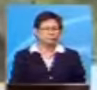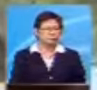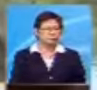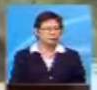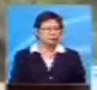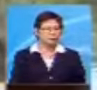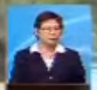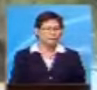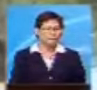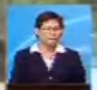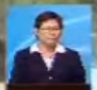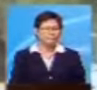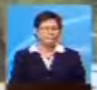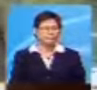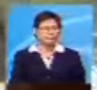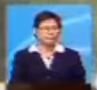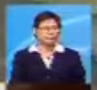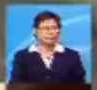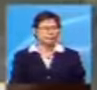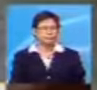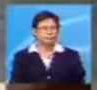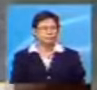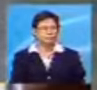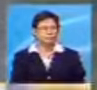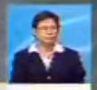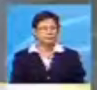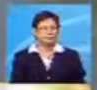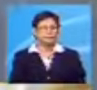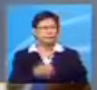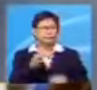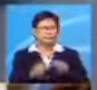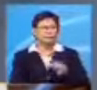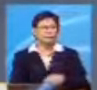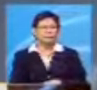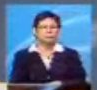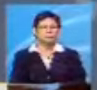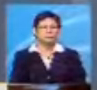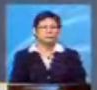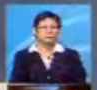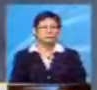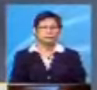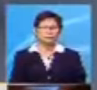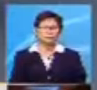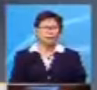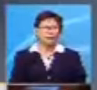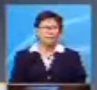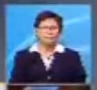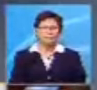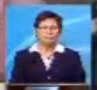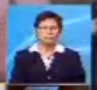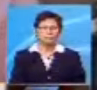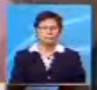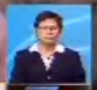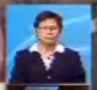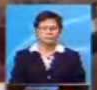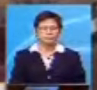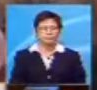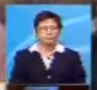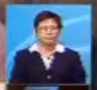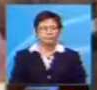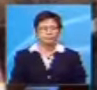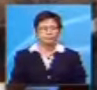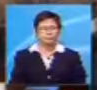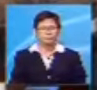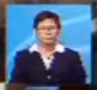sungaah habislah tengok jalan jalan kalauik sana lu sikit memang dia tulis